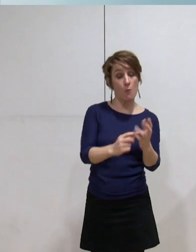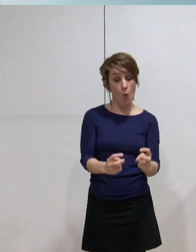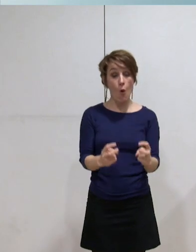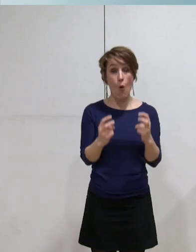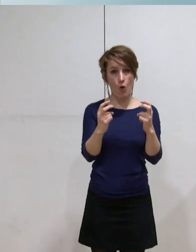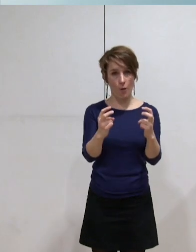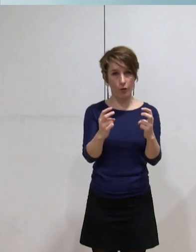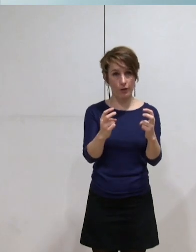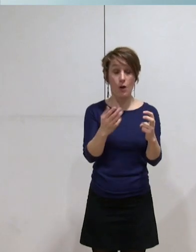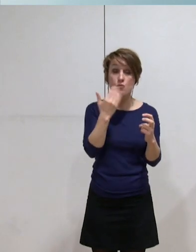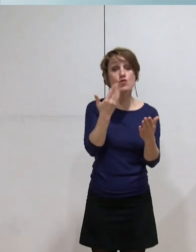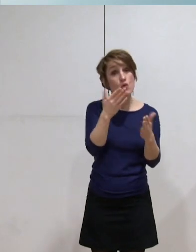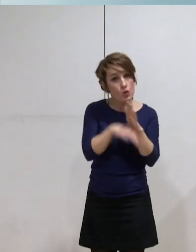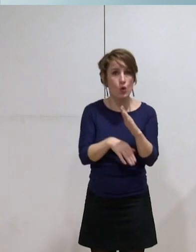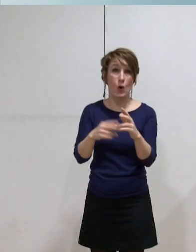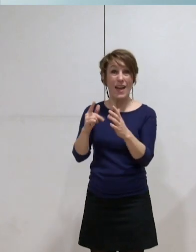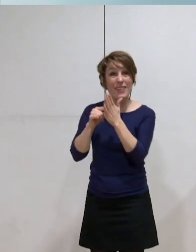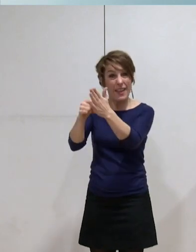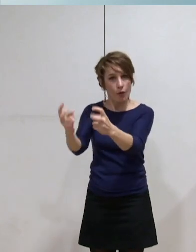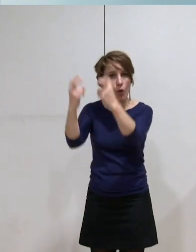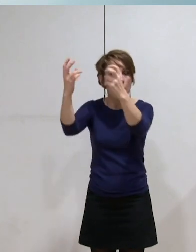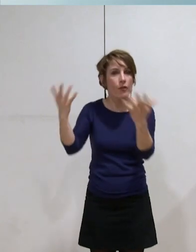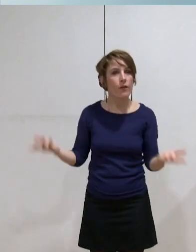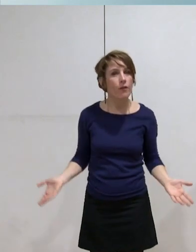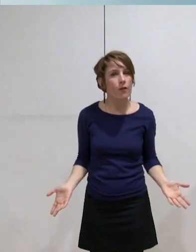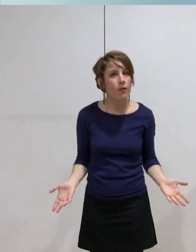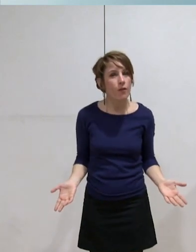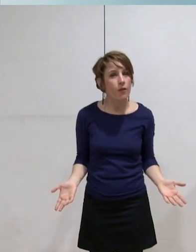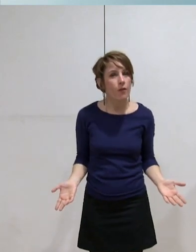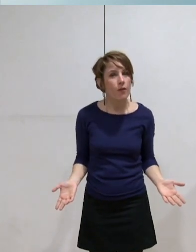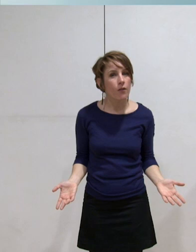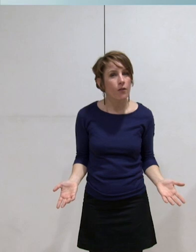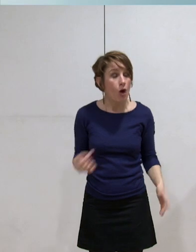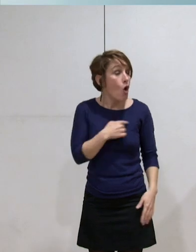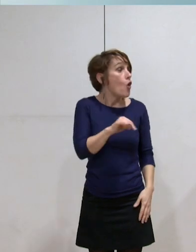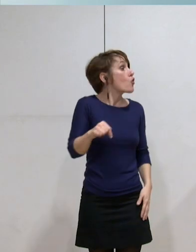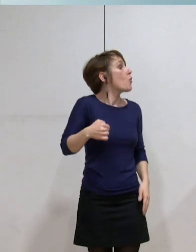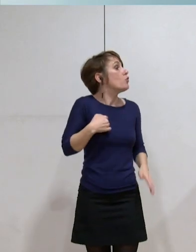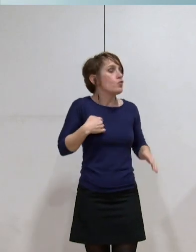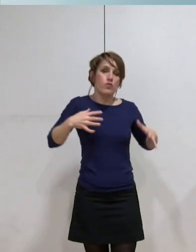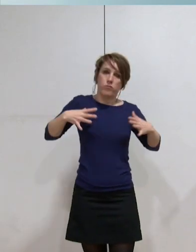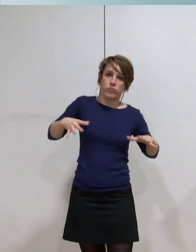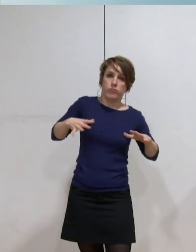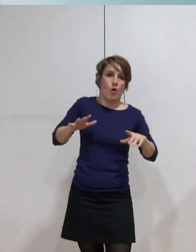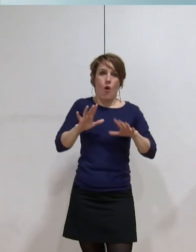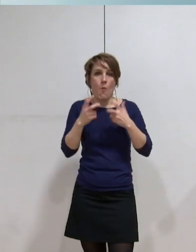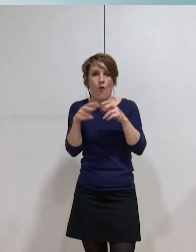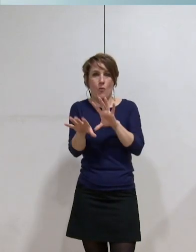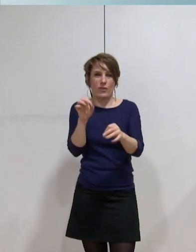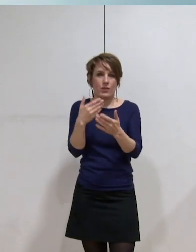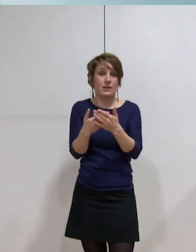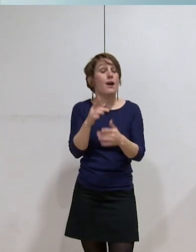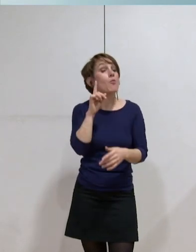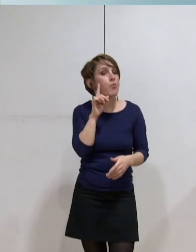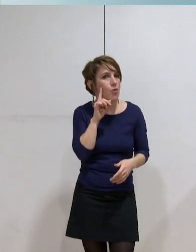augmentation de la dette nous nous ne l'aurions pas fait puisque contrairement à